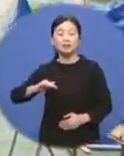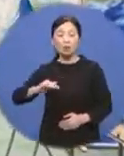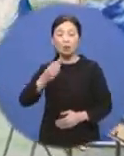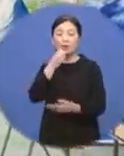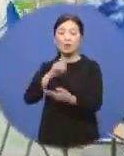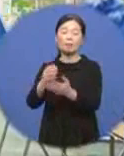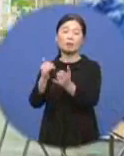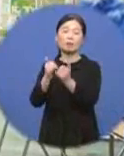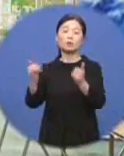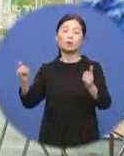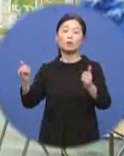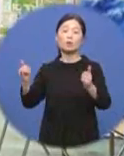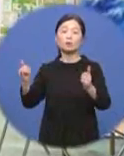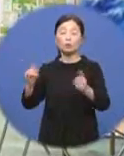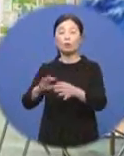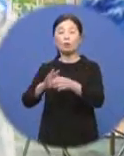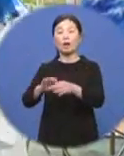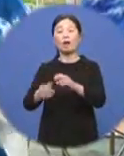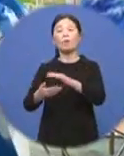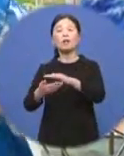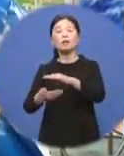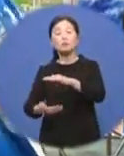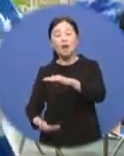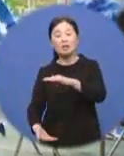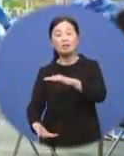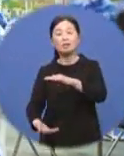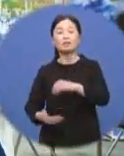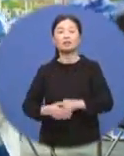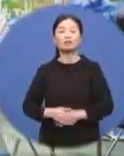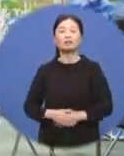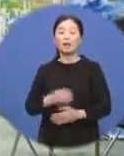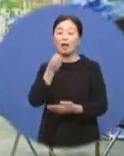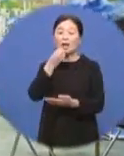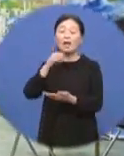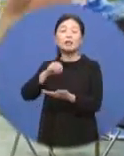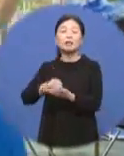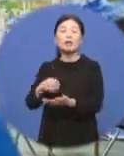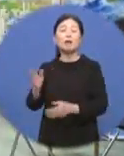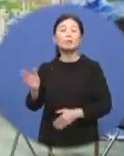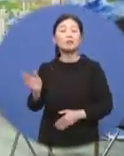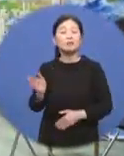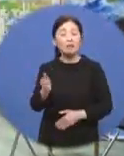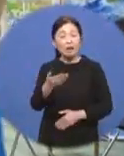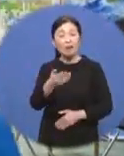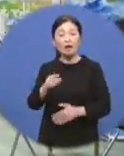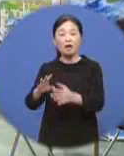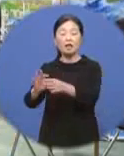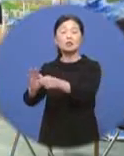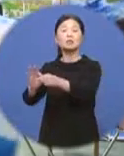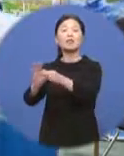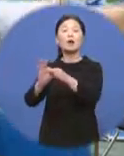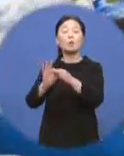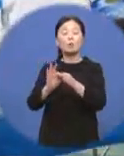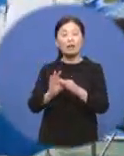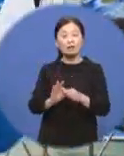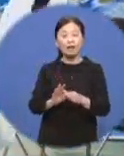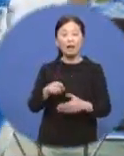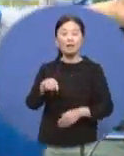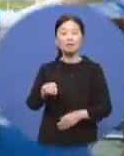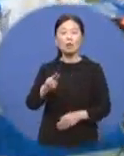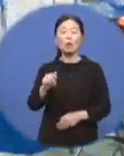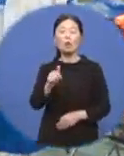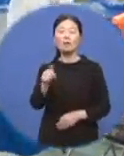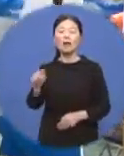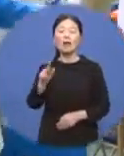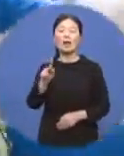常に深い関係がありまして、でその伊南からの伝えで私たちはこの相談学校に行